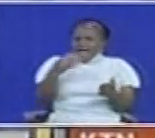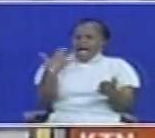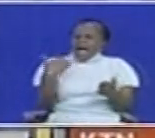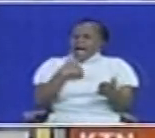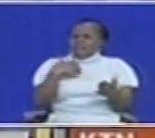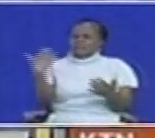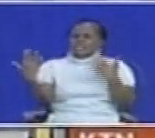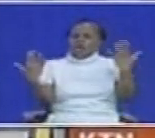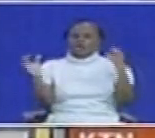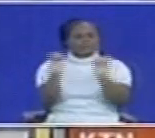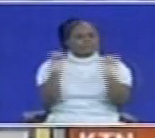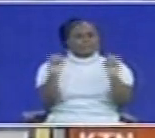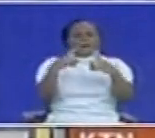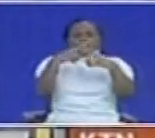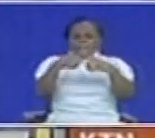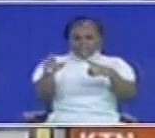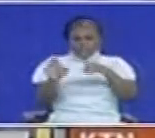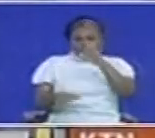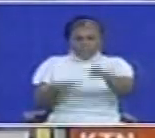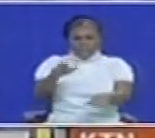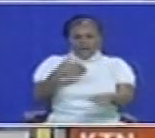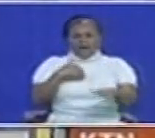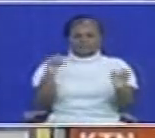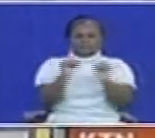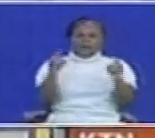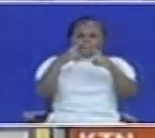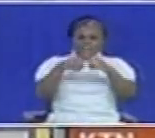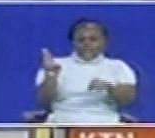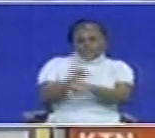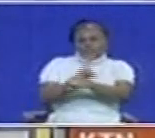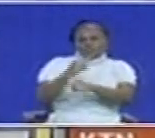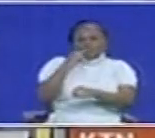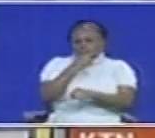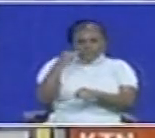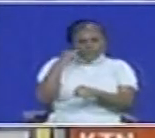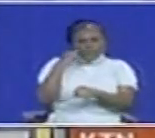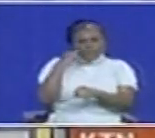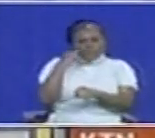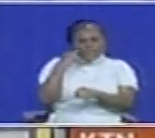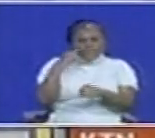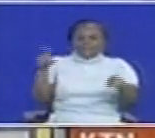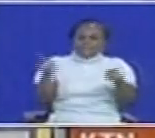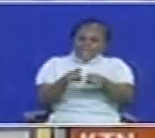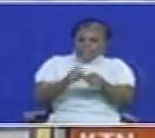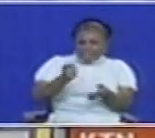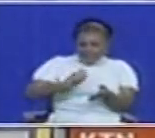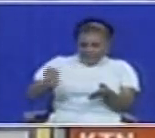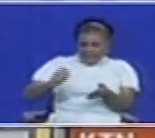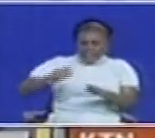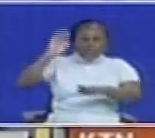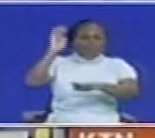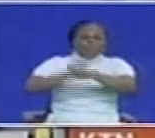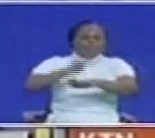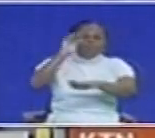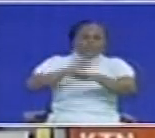mikono na miguu yake haitembei, na ametumia mdomo wake, na hata writing yake ni mzuri